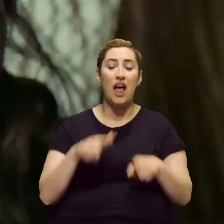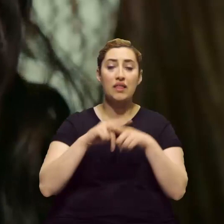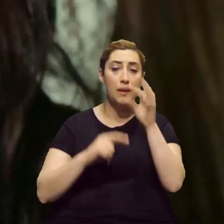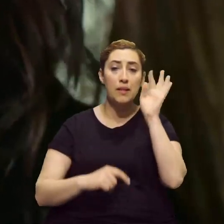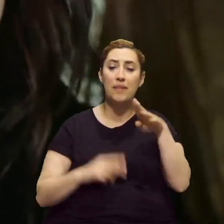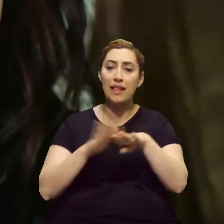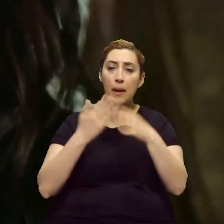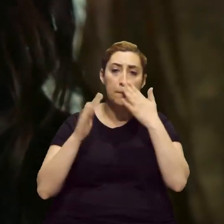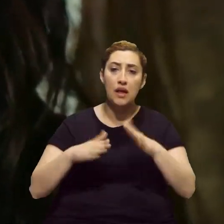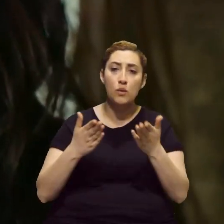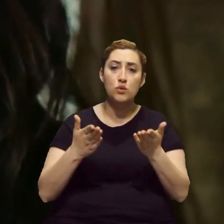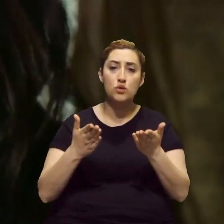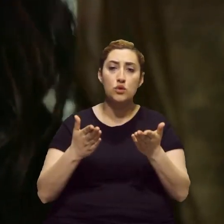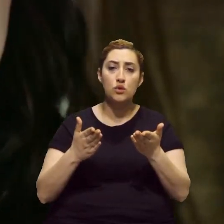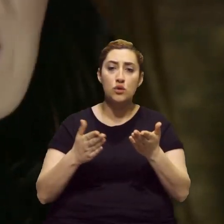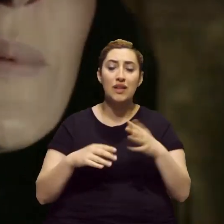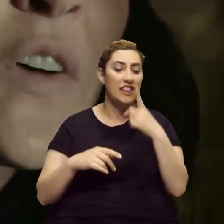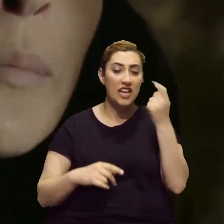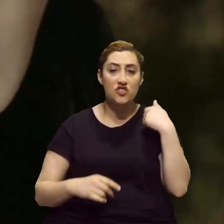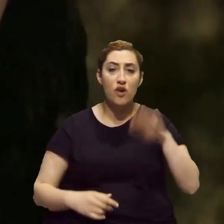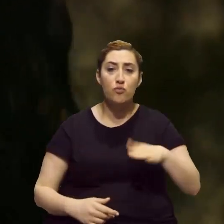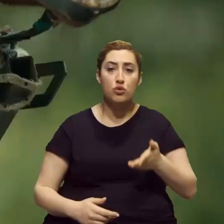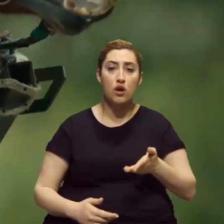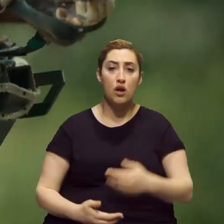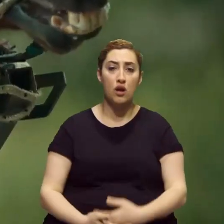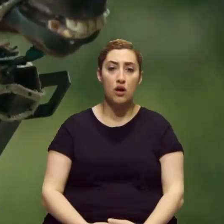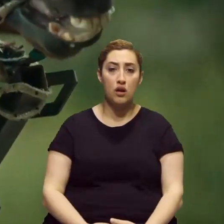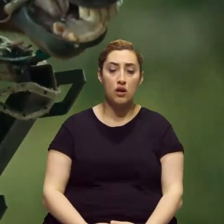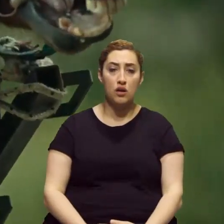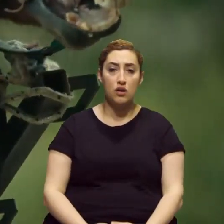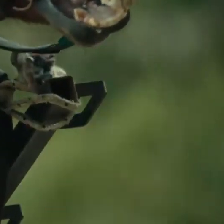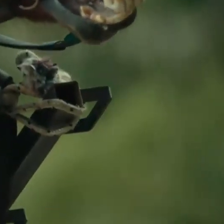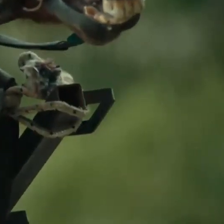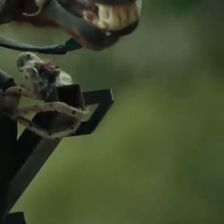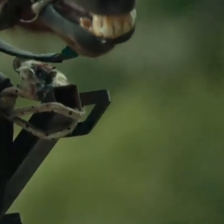Faytoncu, niye durduk? Ne işimiz var burada?